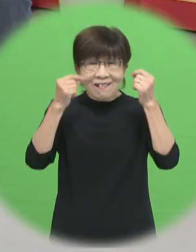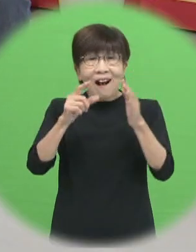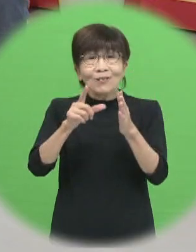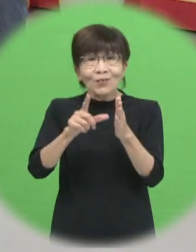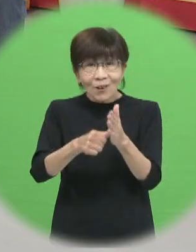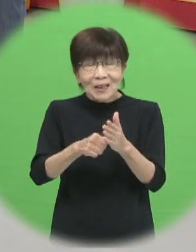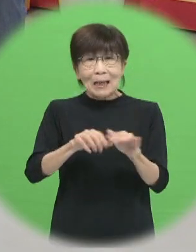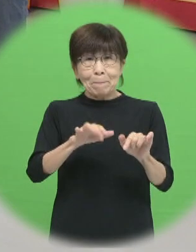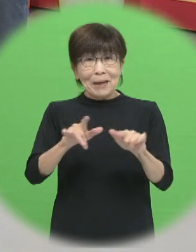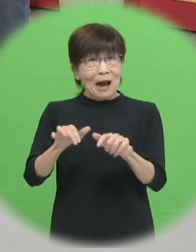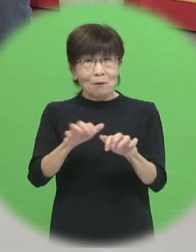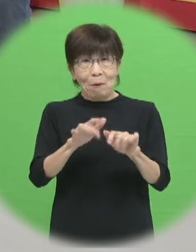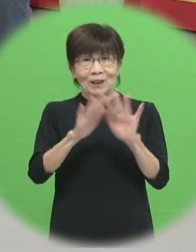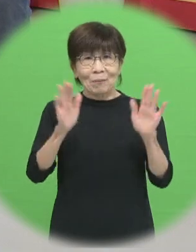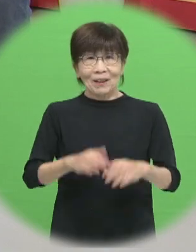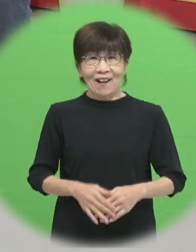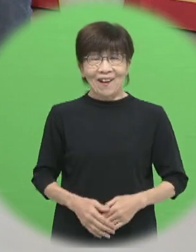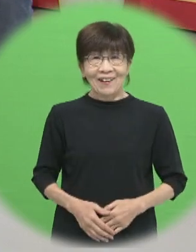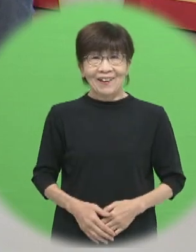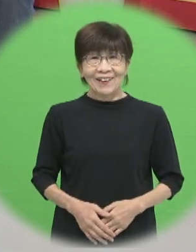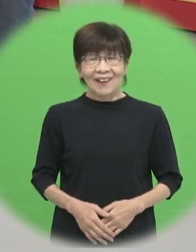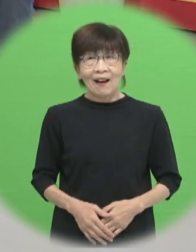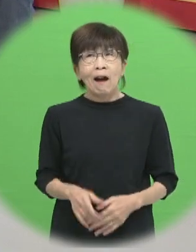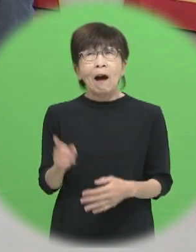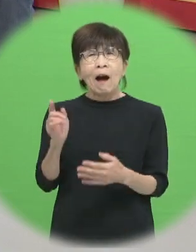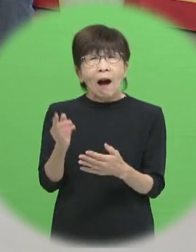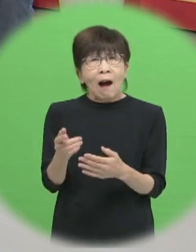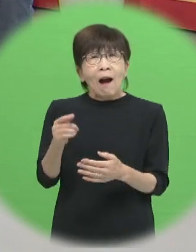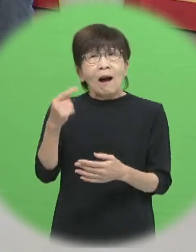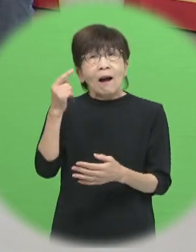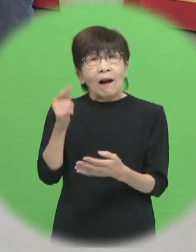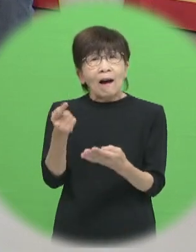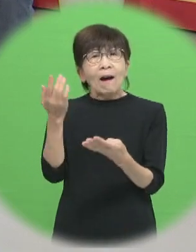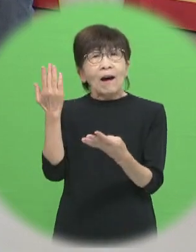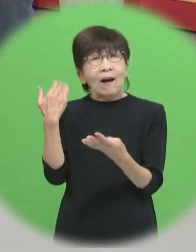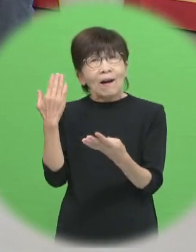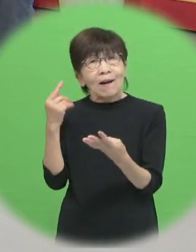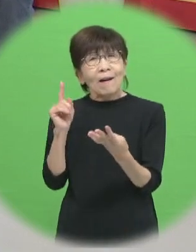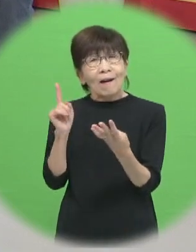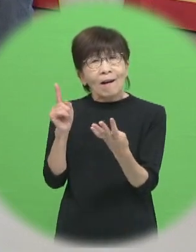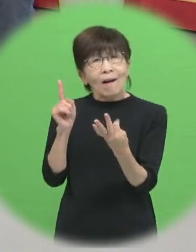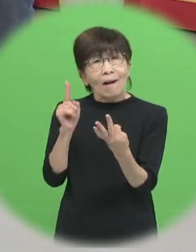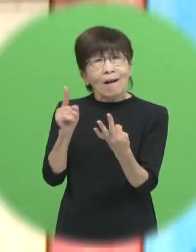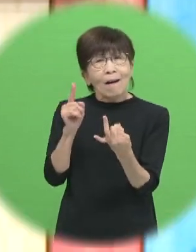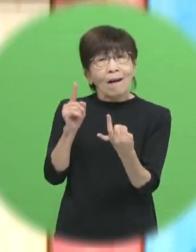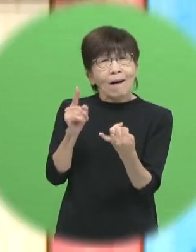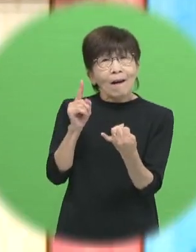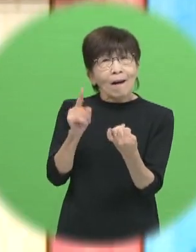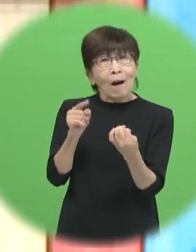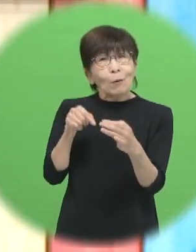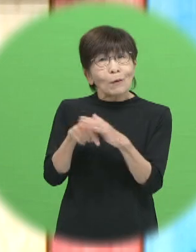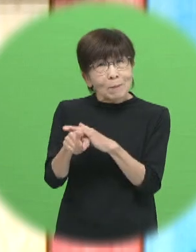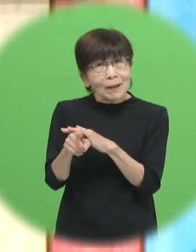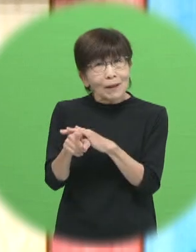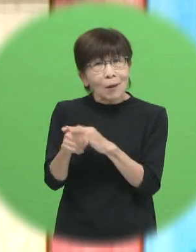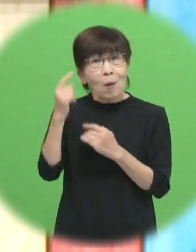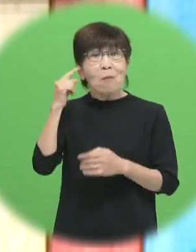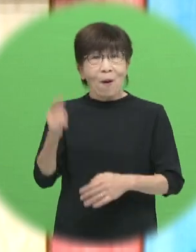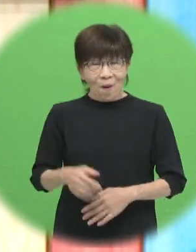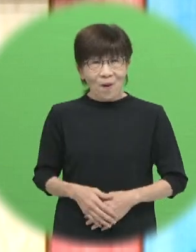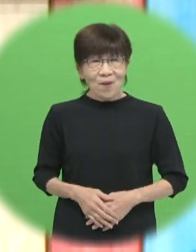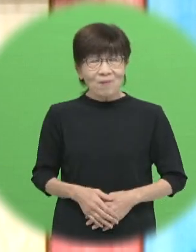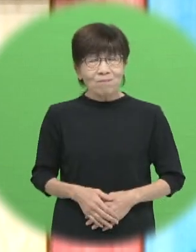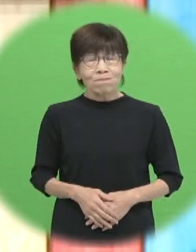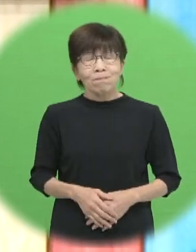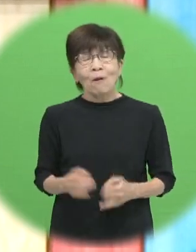めて。 確かに今考えれば、はい、あれもジェンダーバイアスだったのかなっていうのはありますね、 こういうあの女の子はとか